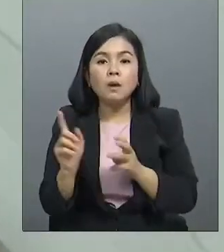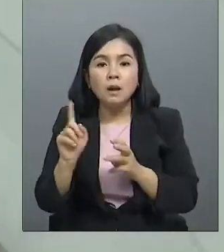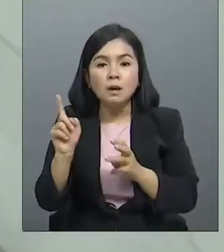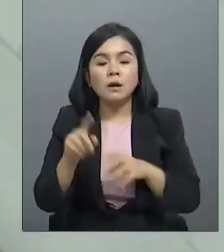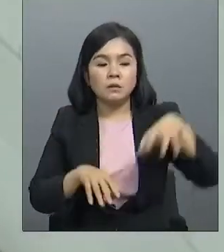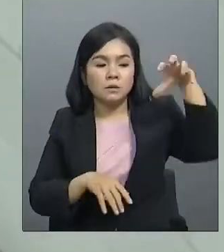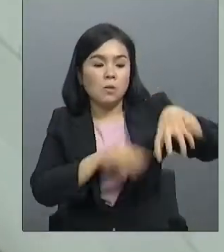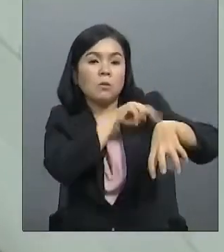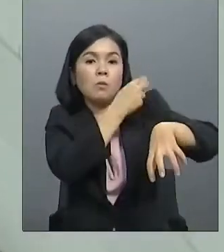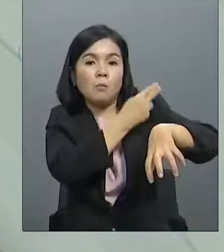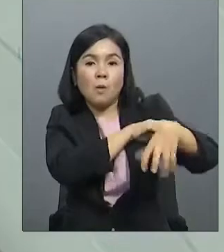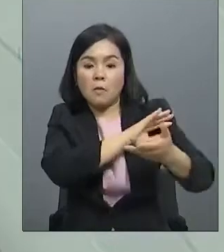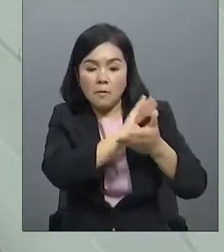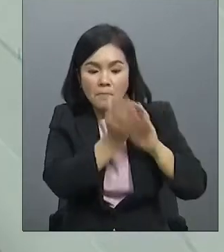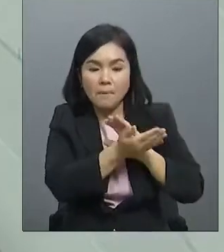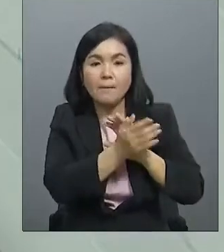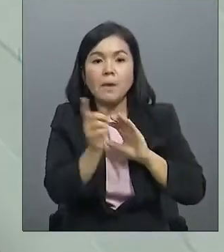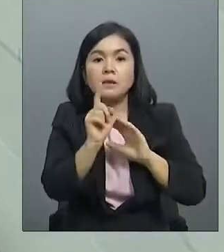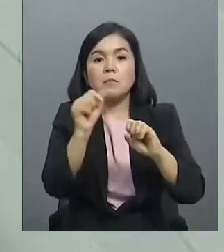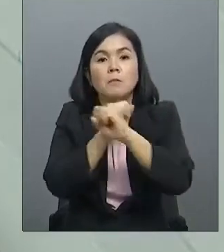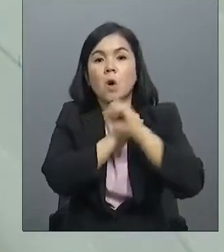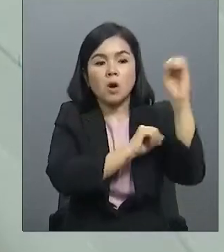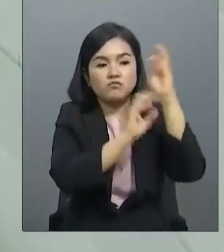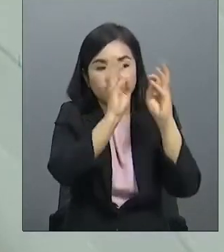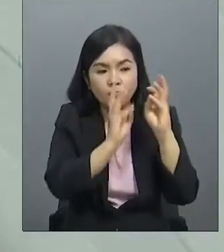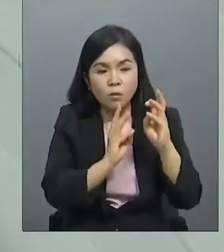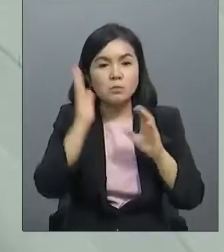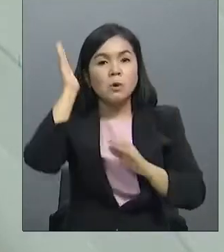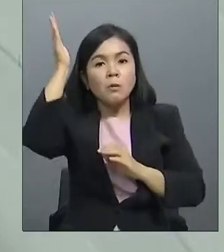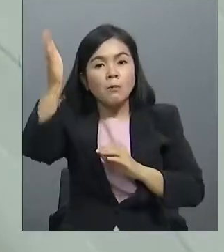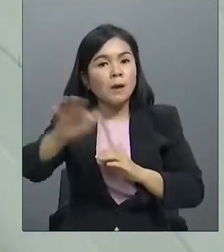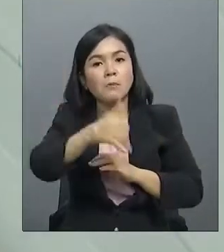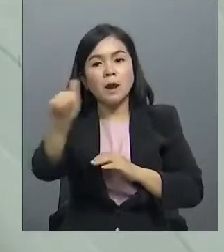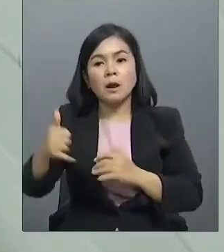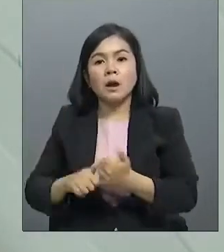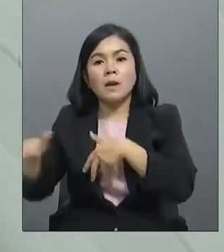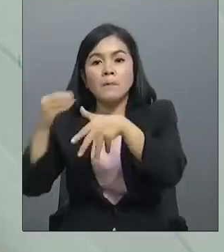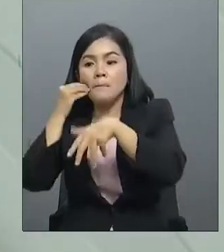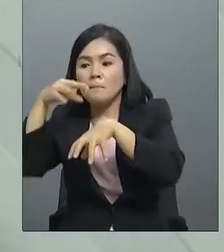เป็นพื้นที่เซฟตี้โซนเพื่อรองรับผู้ป่วยที่ได้รับผลกระทบจากฝุ่นควันค่ะ